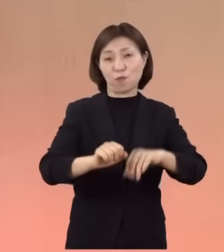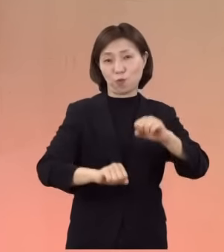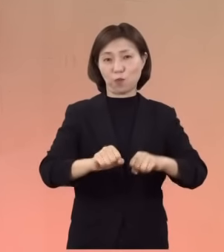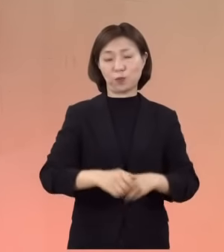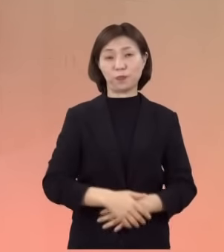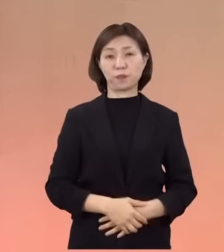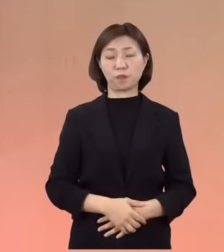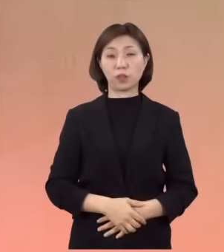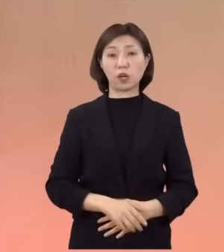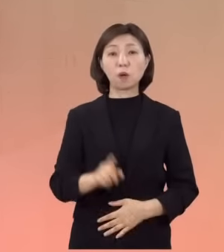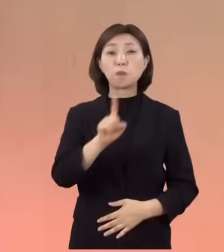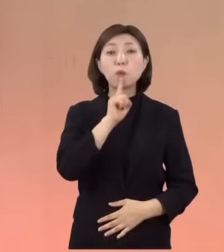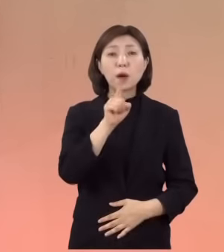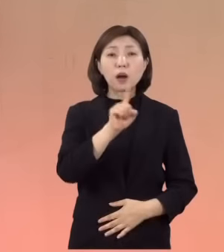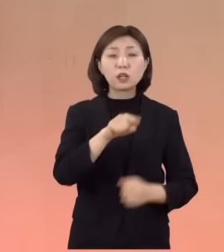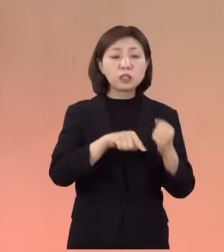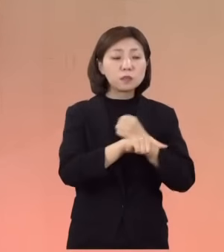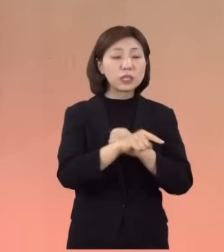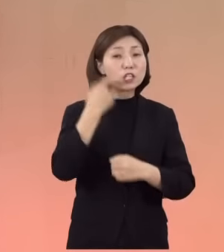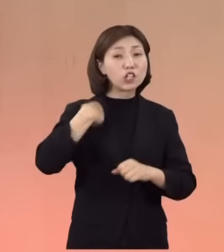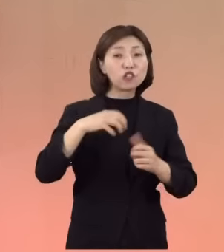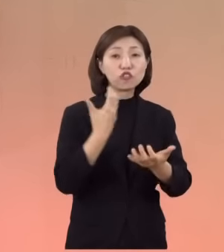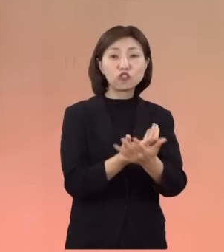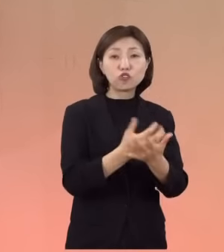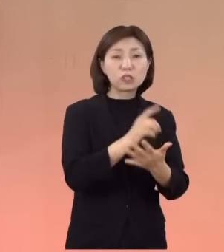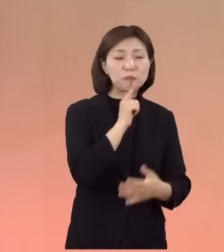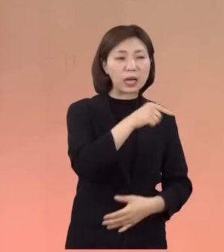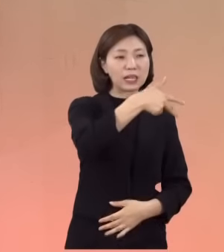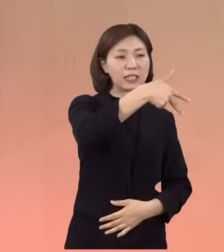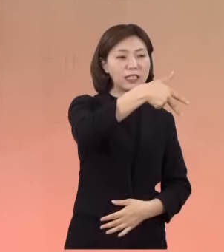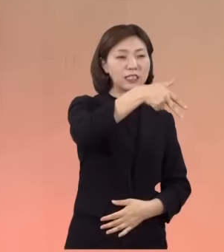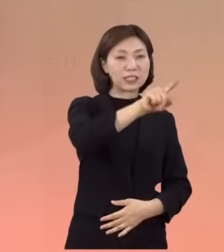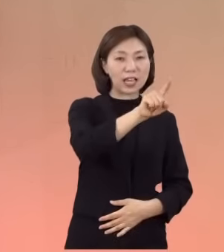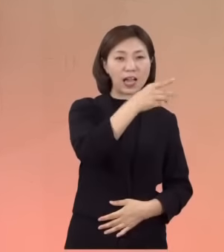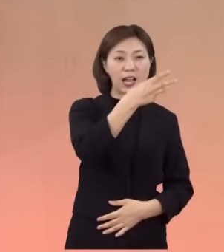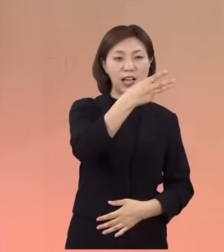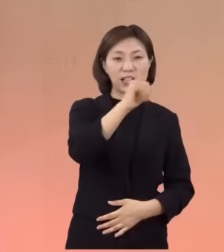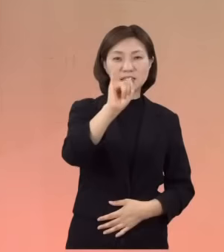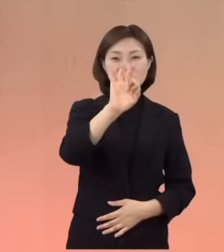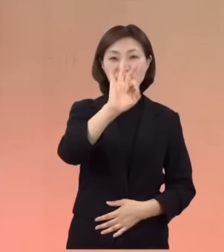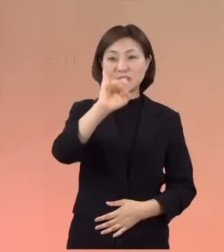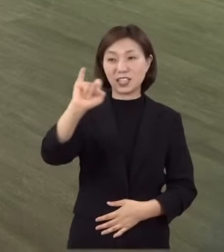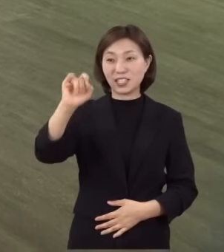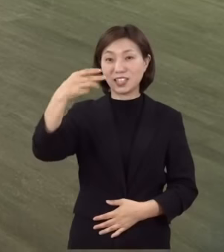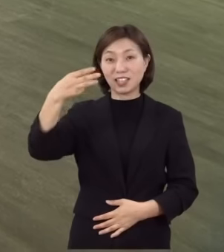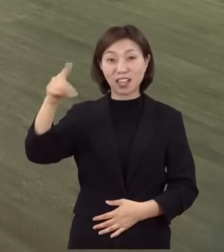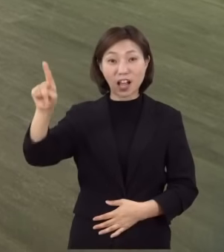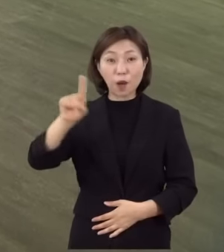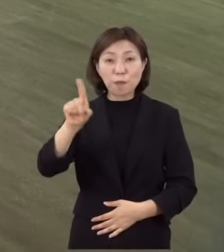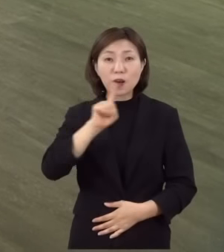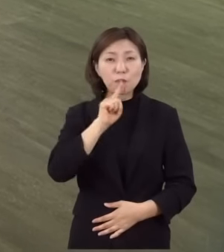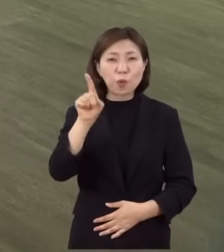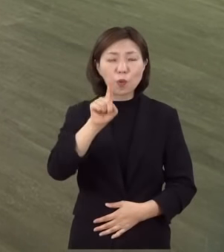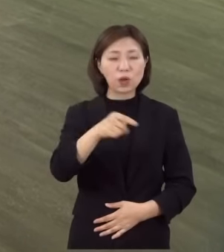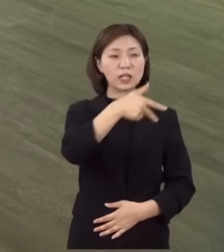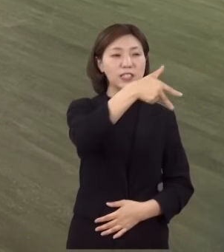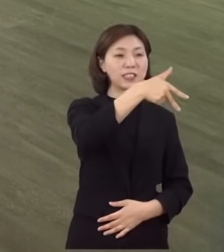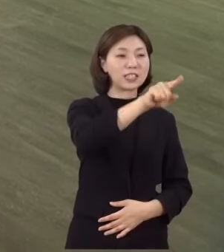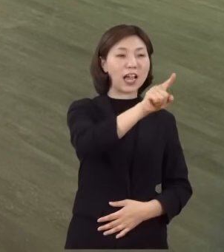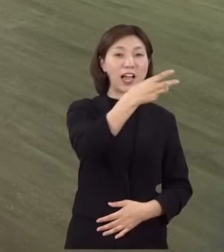이타 자리타 자리 자리는 자기 자신을 이게 하고 리타